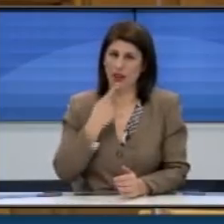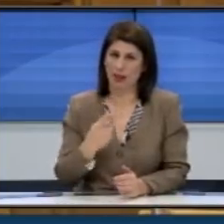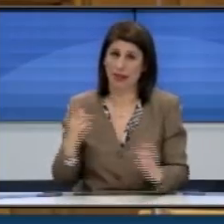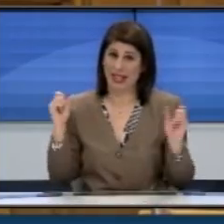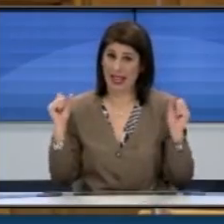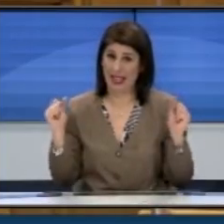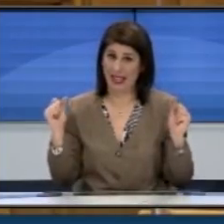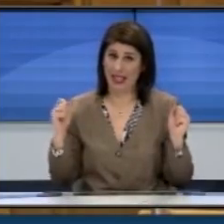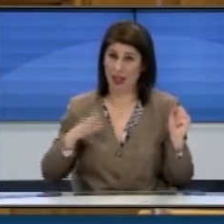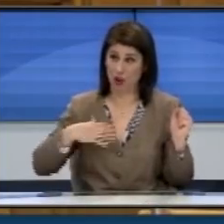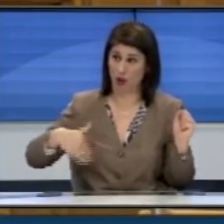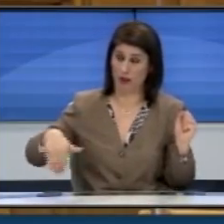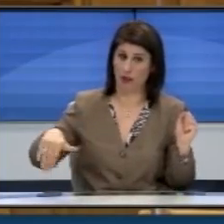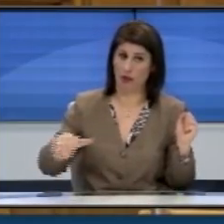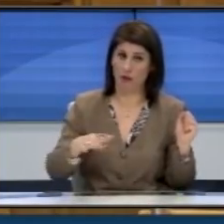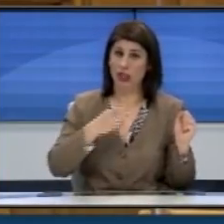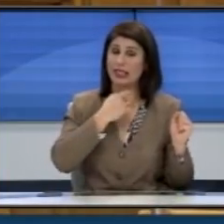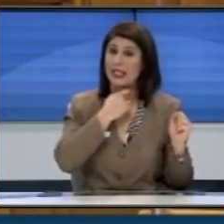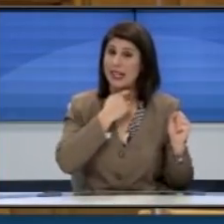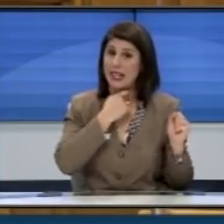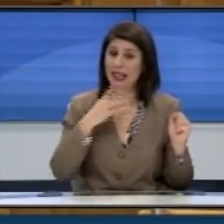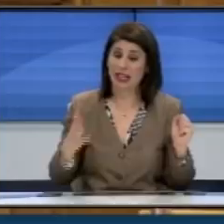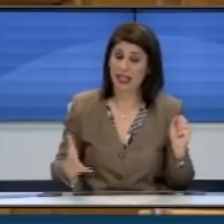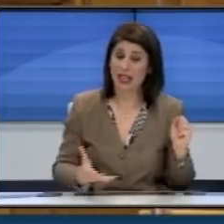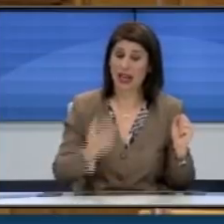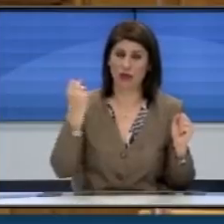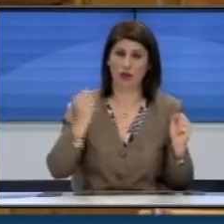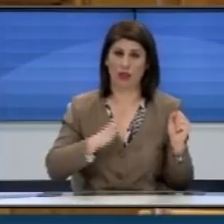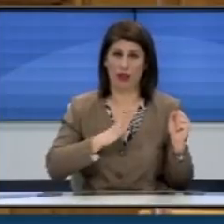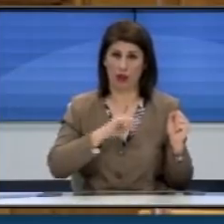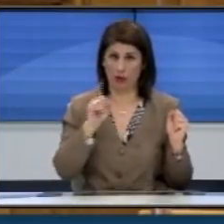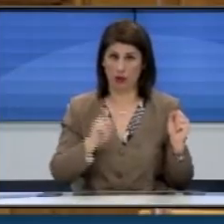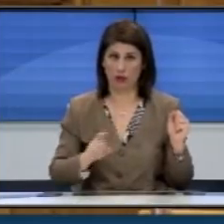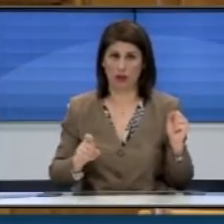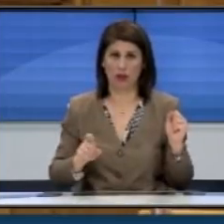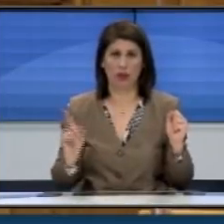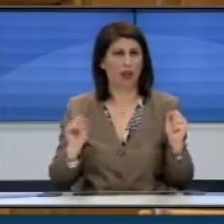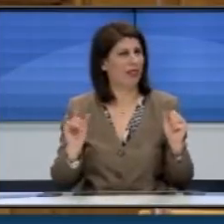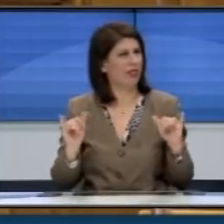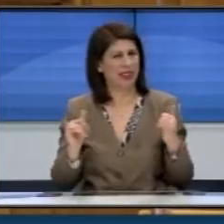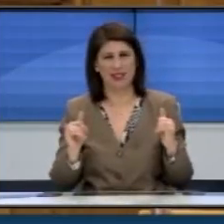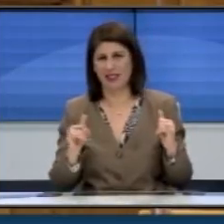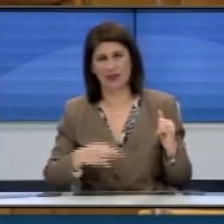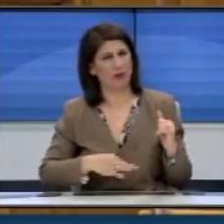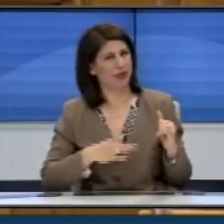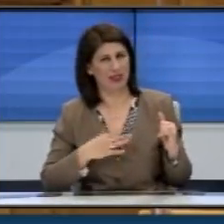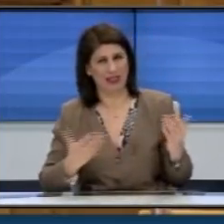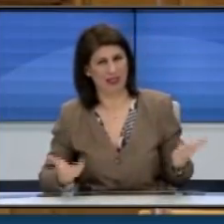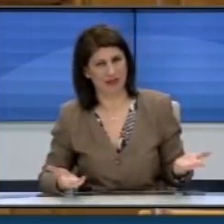μιλάμε για την υγεία του λαού, για την ανάγκη να σωθούν ανθρώπινες ζωές, δεν αστειευόμαστε,